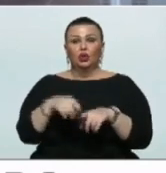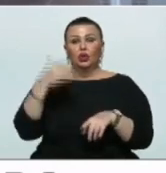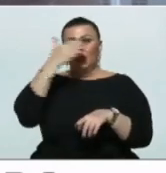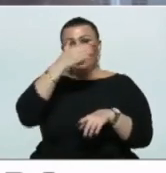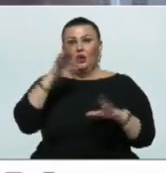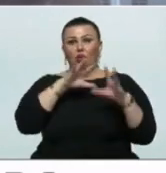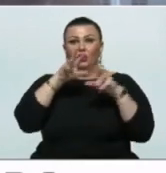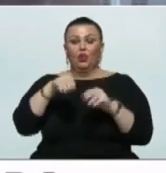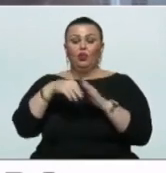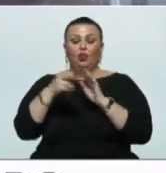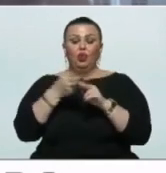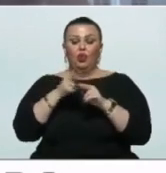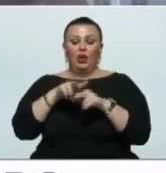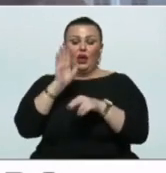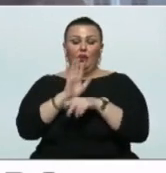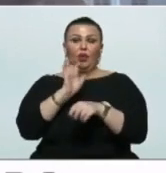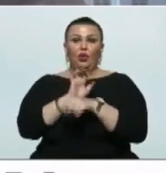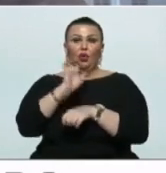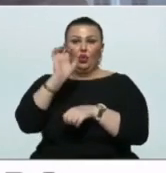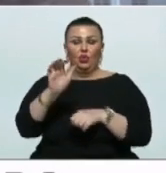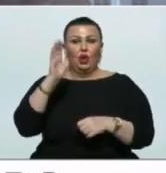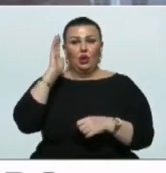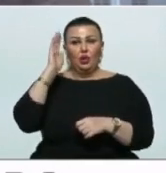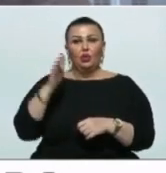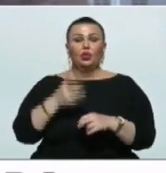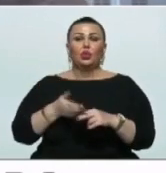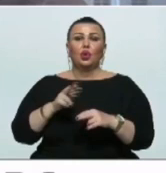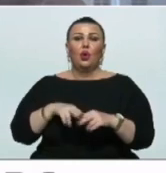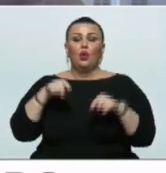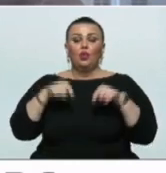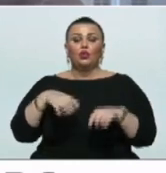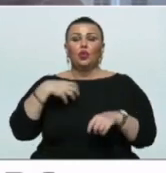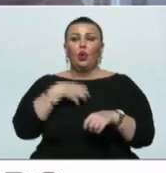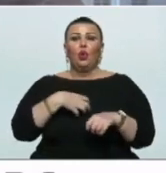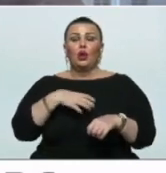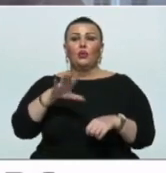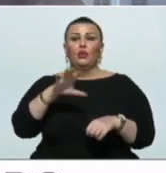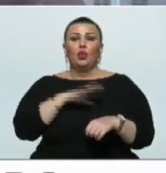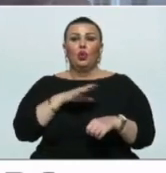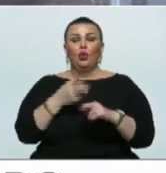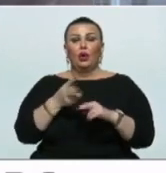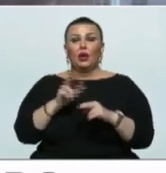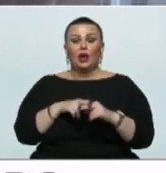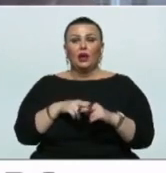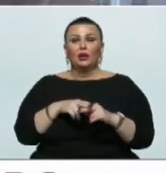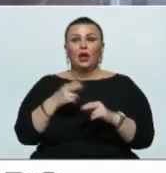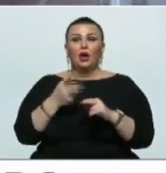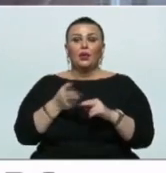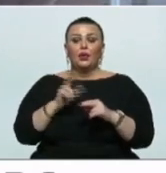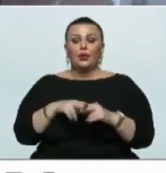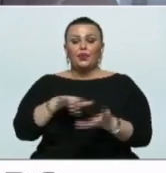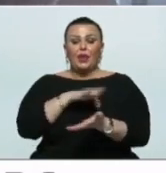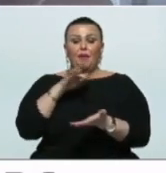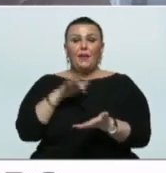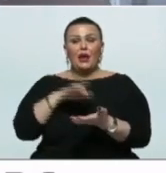bu kararnameyle oraya gönderiliyor. Tabii burada önemli olan bir nokta şu. Bu gözetleme